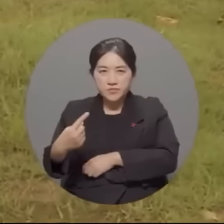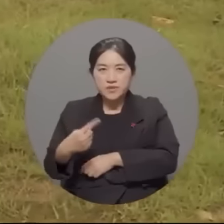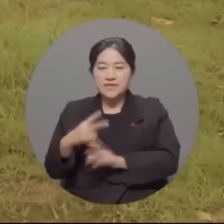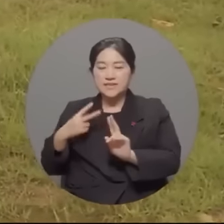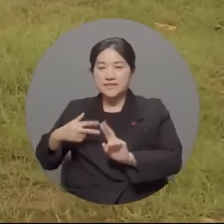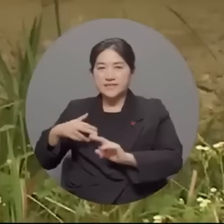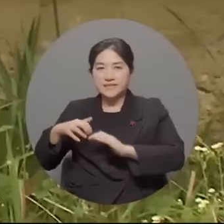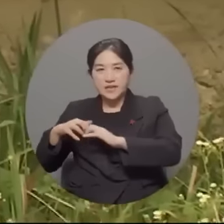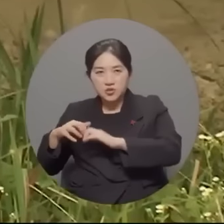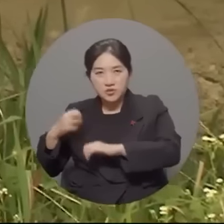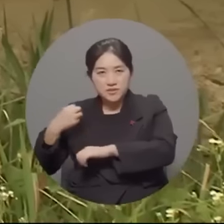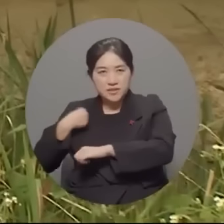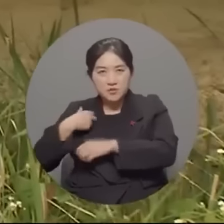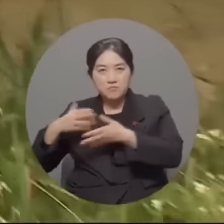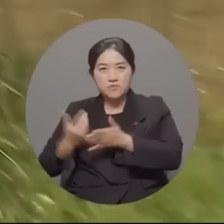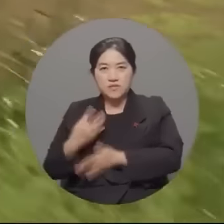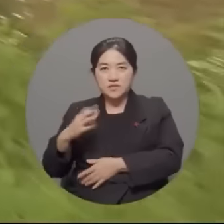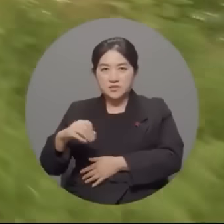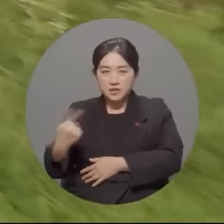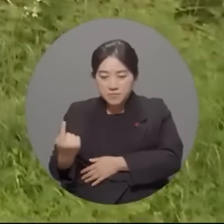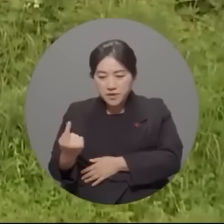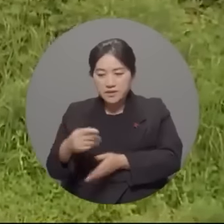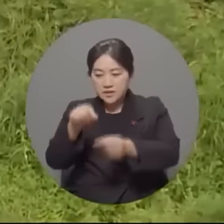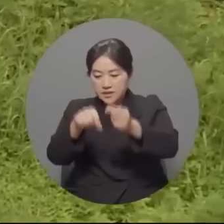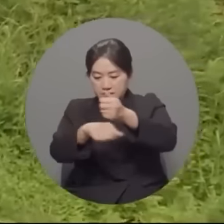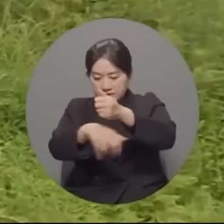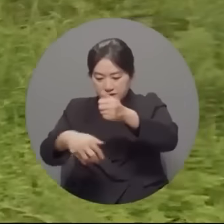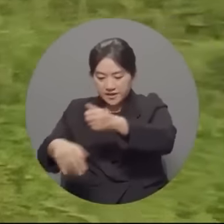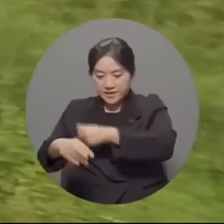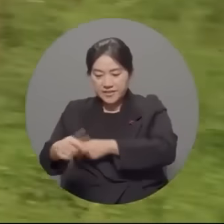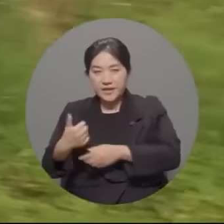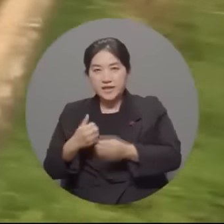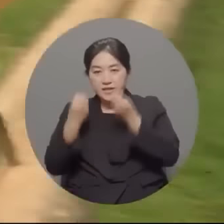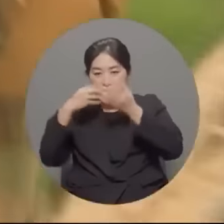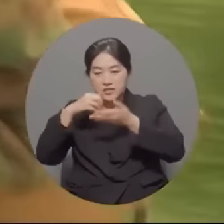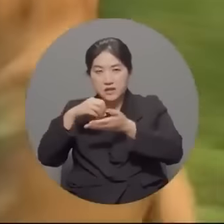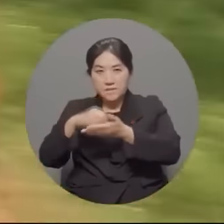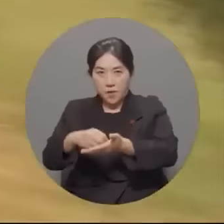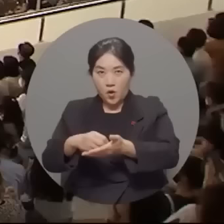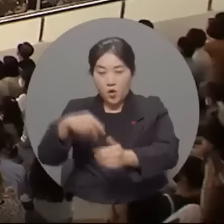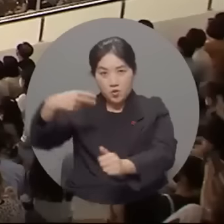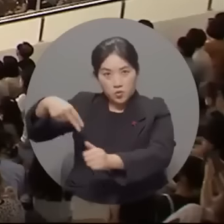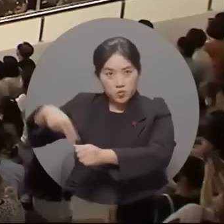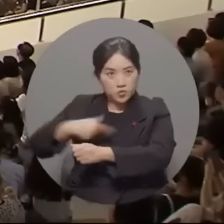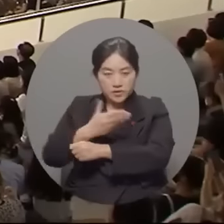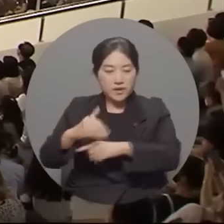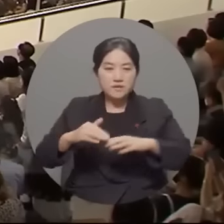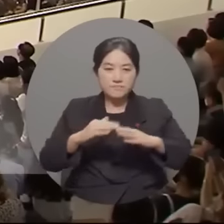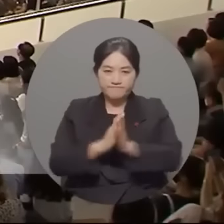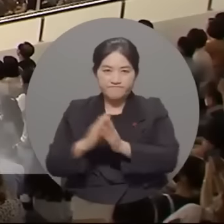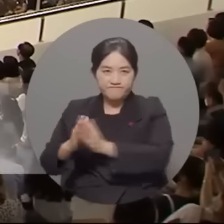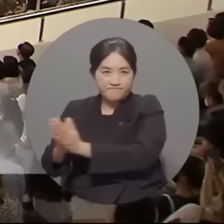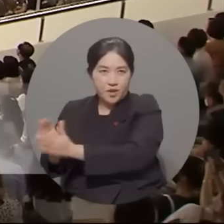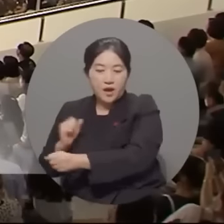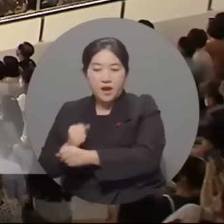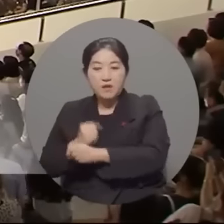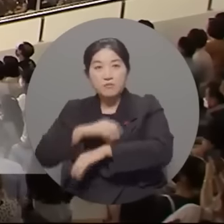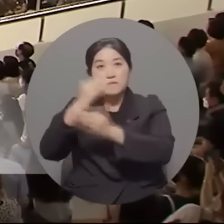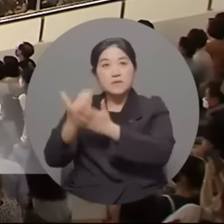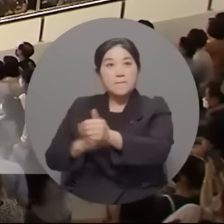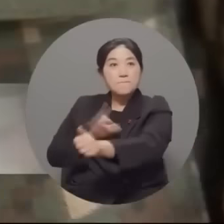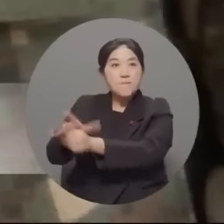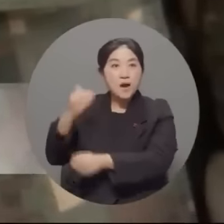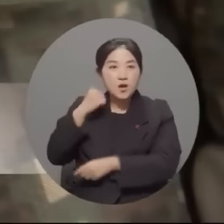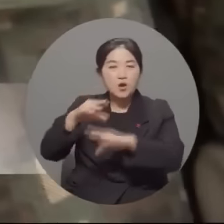오는 2041년까지 예하 사단의 신병교육대를 점진적으로 없애기로 했습니다. 이후 신병 훈련은 육군